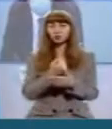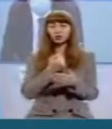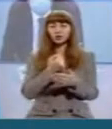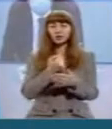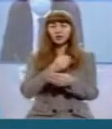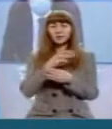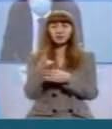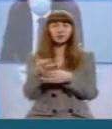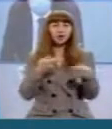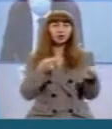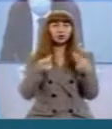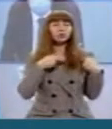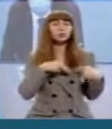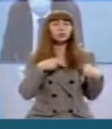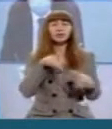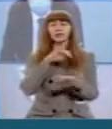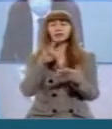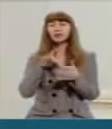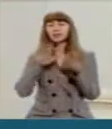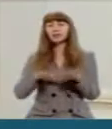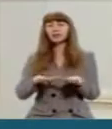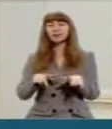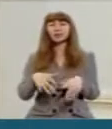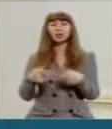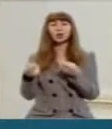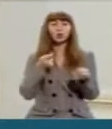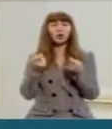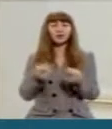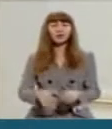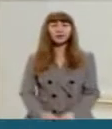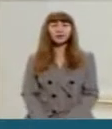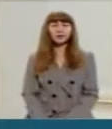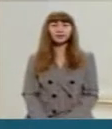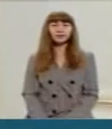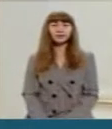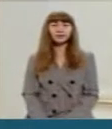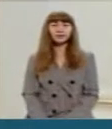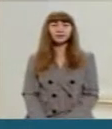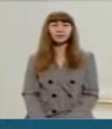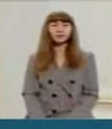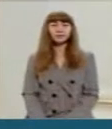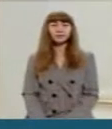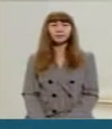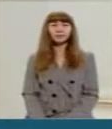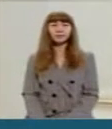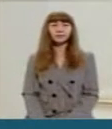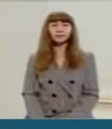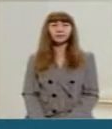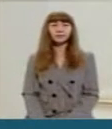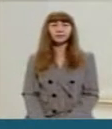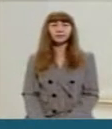жоқ сұрақ келіп түсті. Қазіргі таңда оның 3-тен біріне ғана жауап берілді.